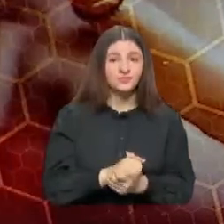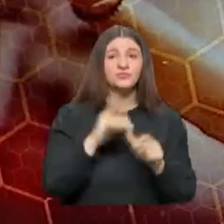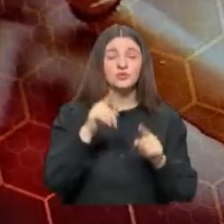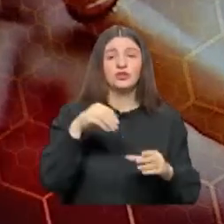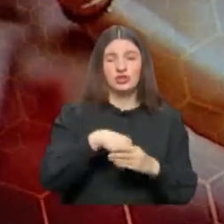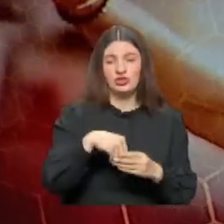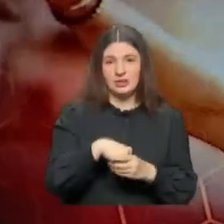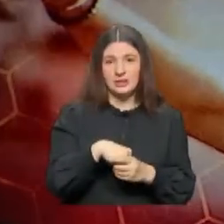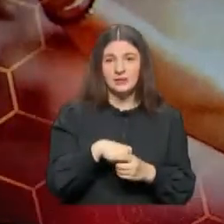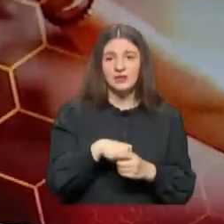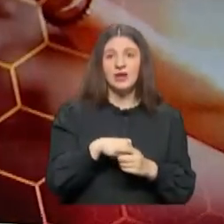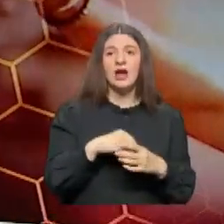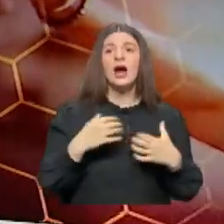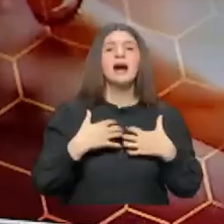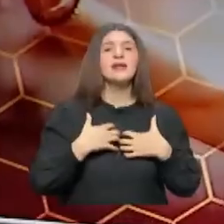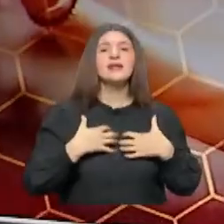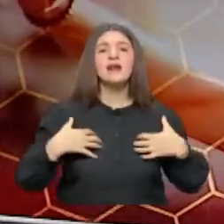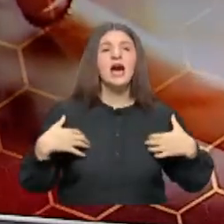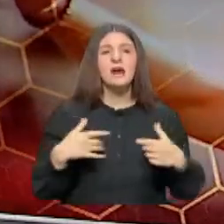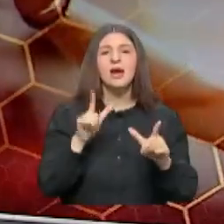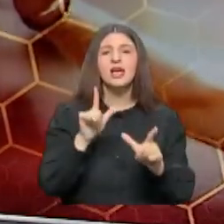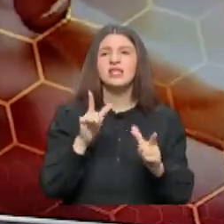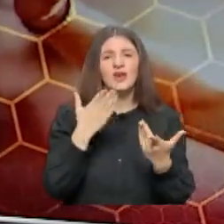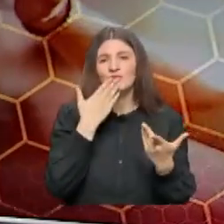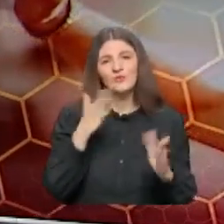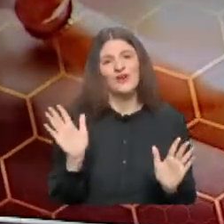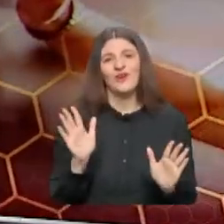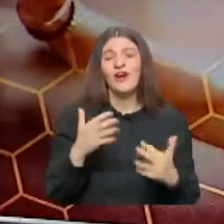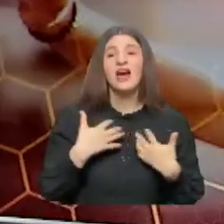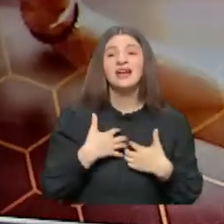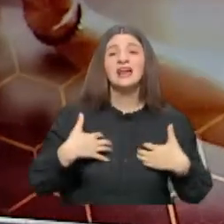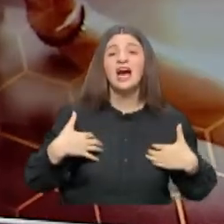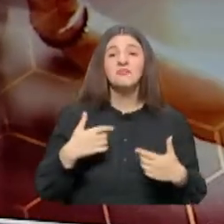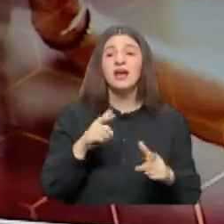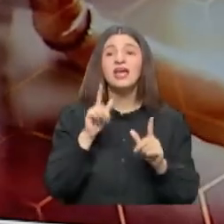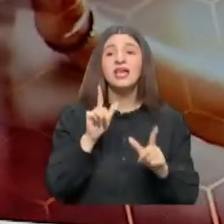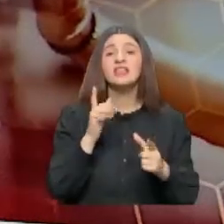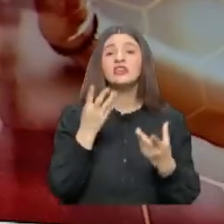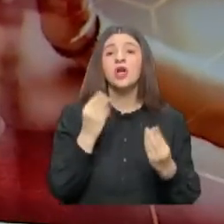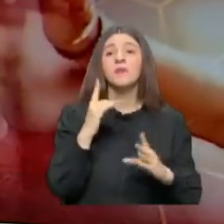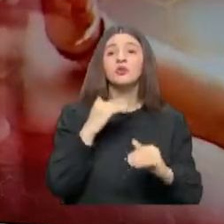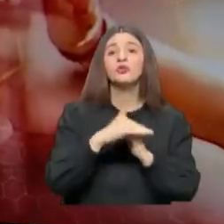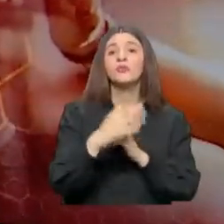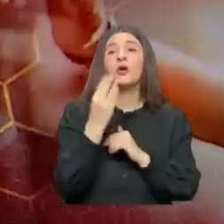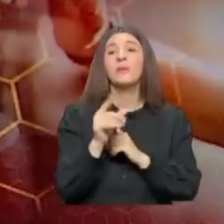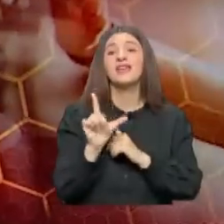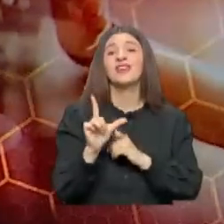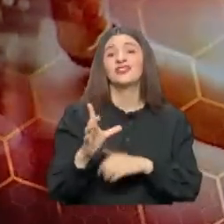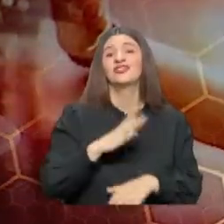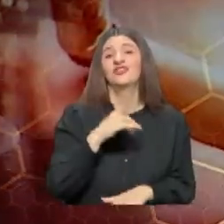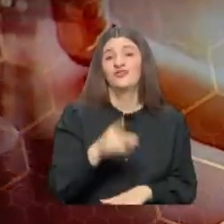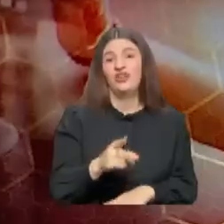Bunun için de kahramanlara ihtiyacınız yok. Kahramanlara ihtiyacı olmayan bir toplum olmaya ihtiyacınız